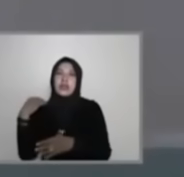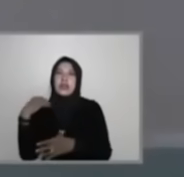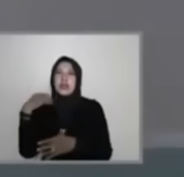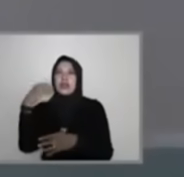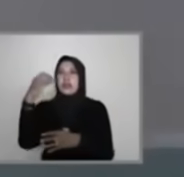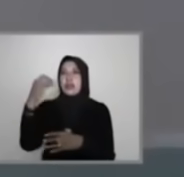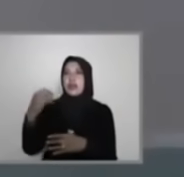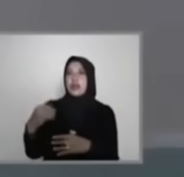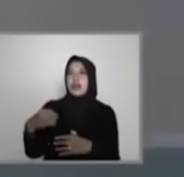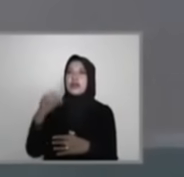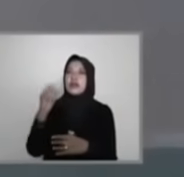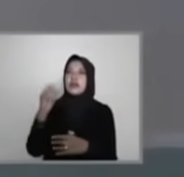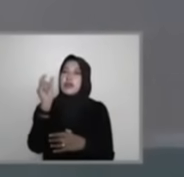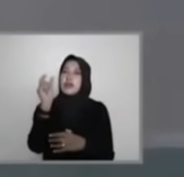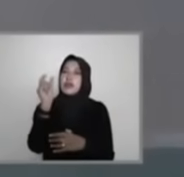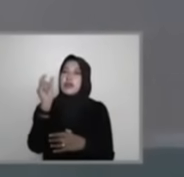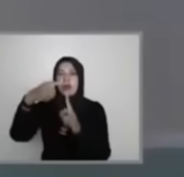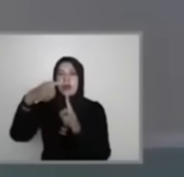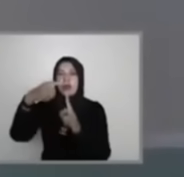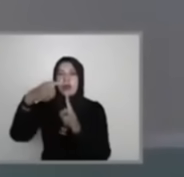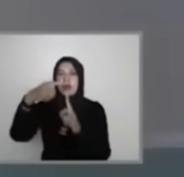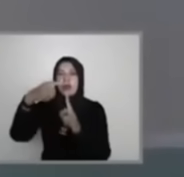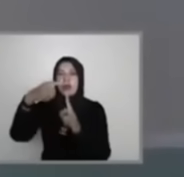OSIS hanya sisa 3 tahun lagi.